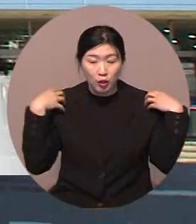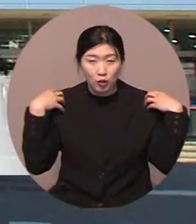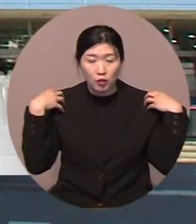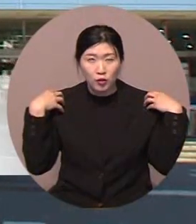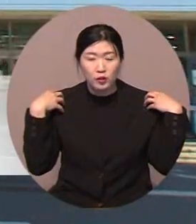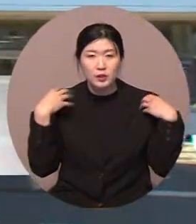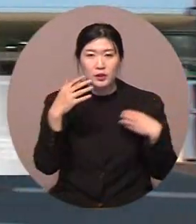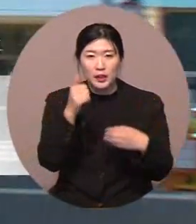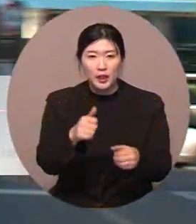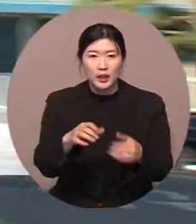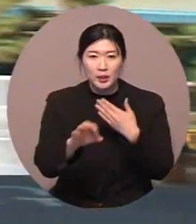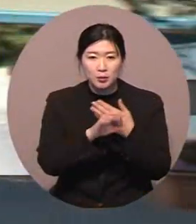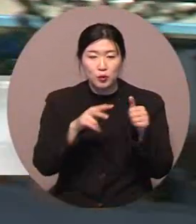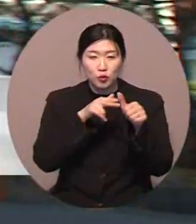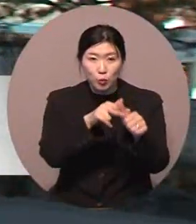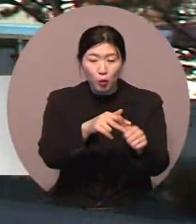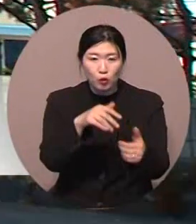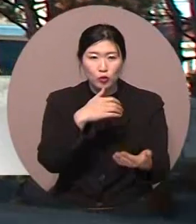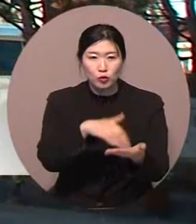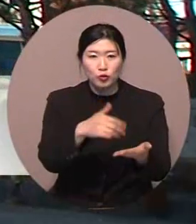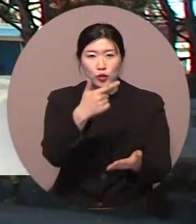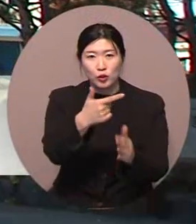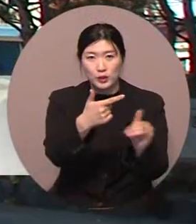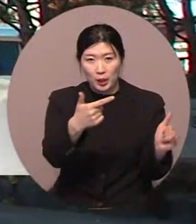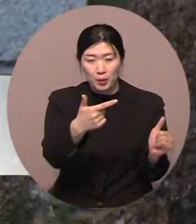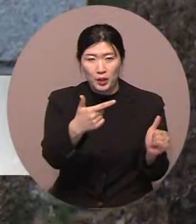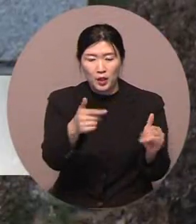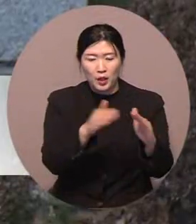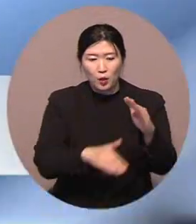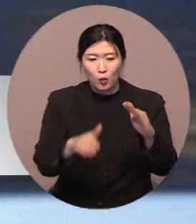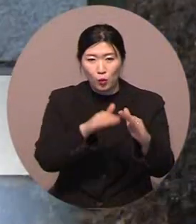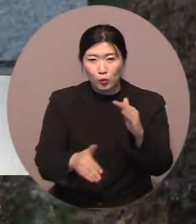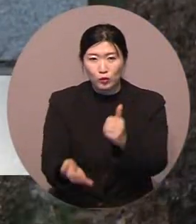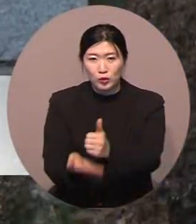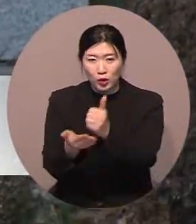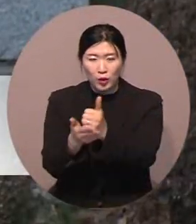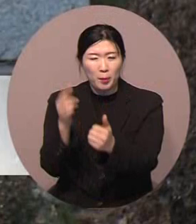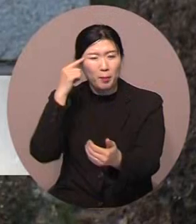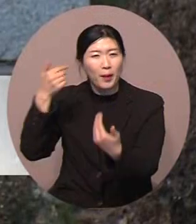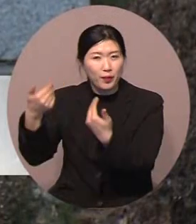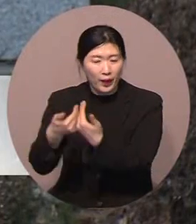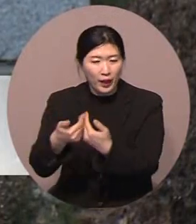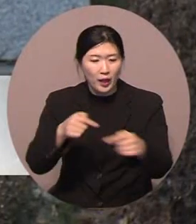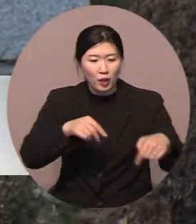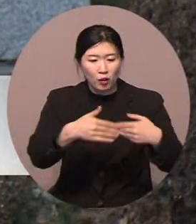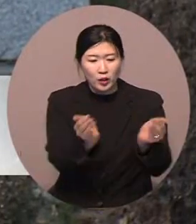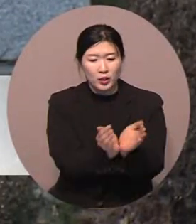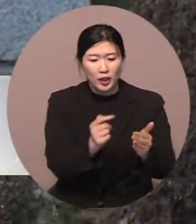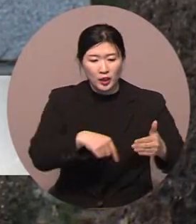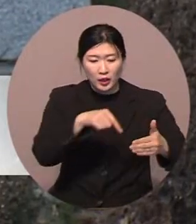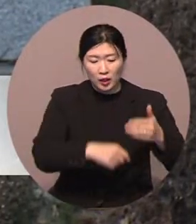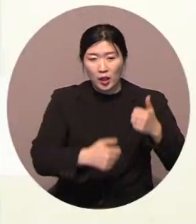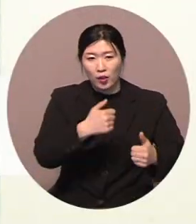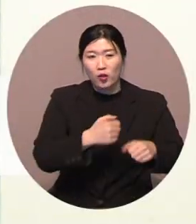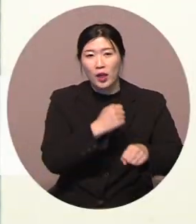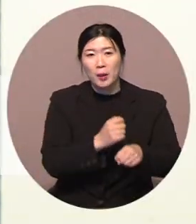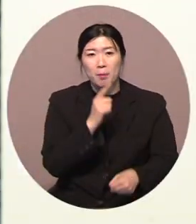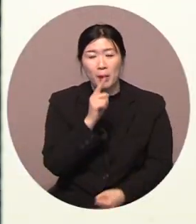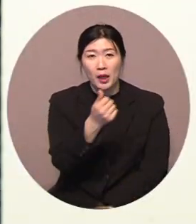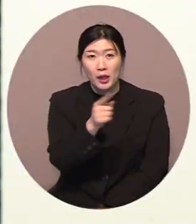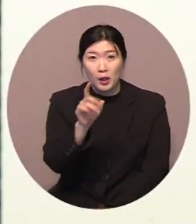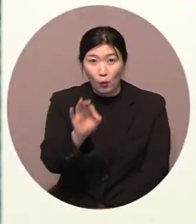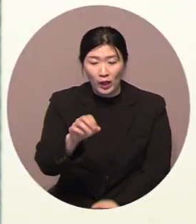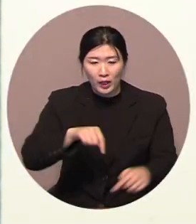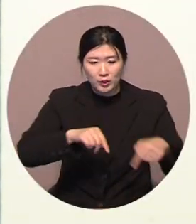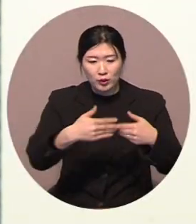예비 후보 여섯명은 전략 공천에 반대하는 합동 기자 회견을 열었고 황우하 대전시당 위원장도 경선이